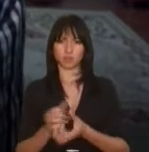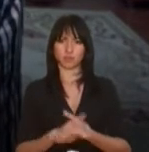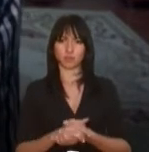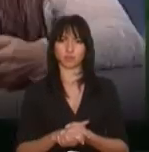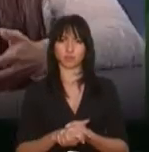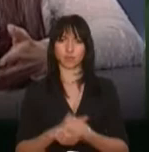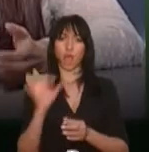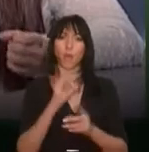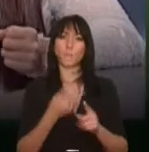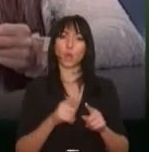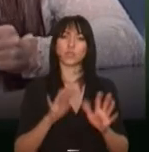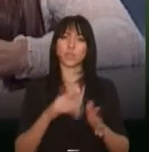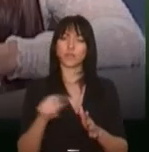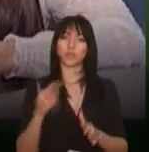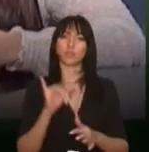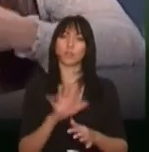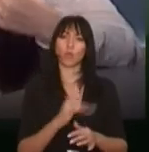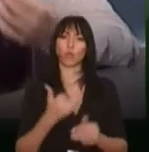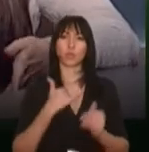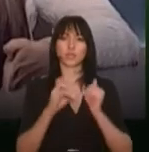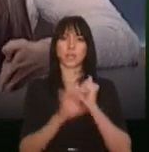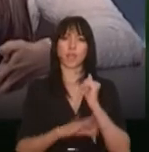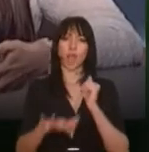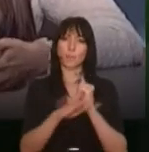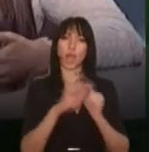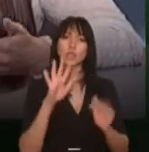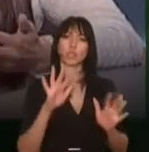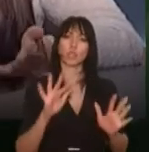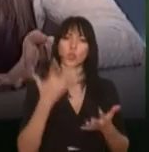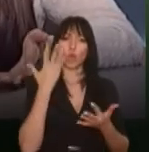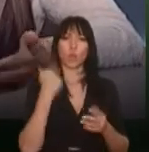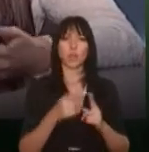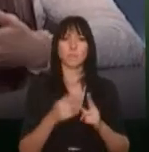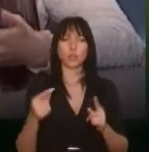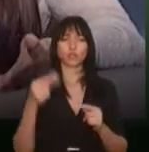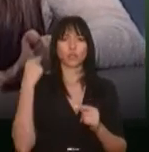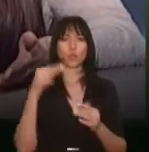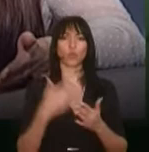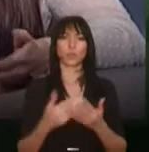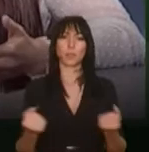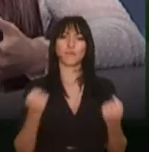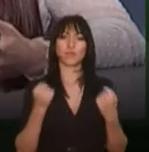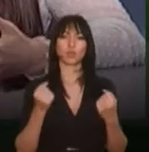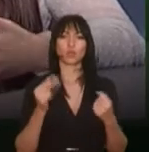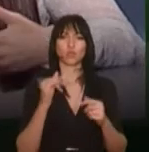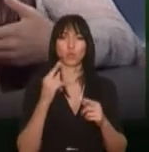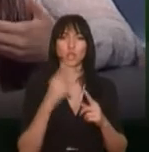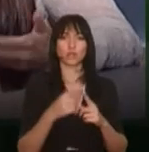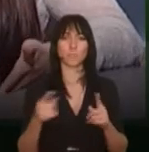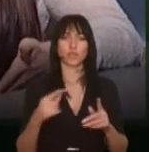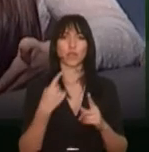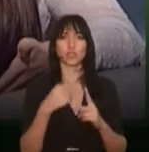Про такі випадки, чи були у нас на Закарпатті ситуації, коли під час уроку фізкультури чи під час інших занять